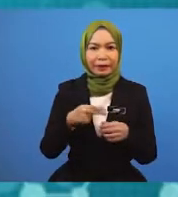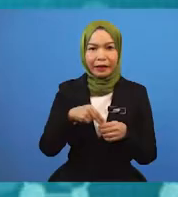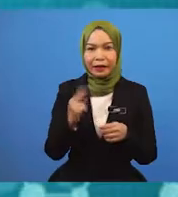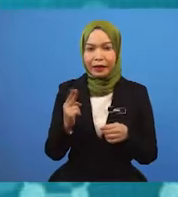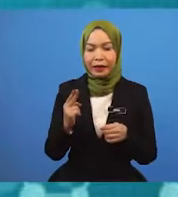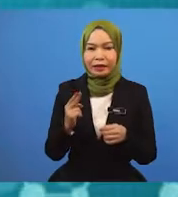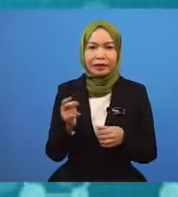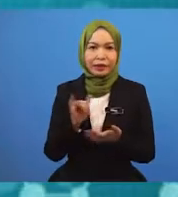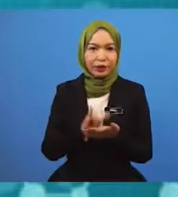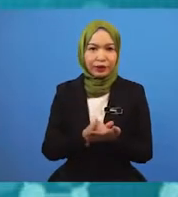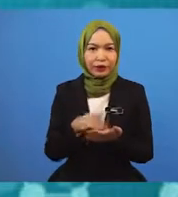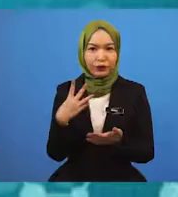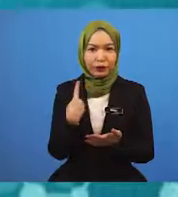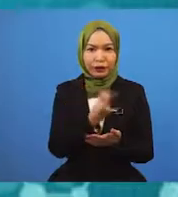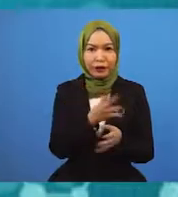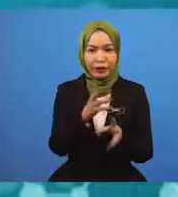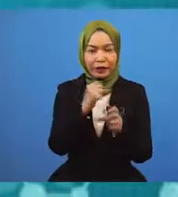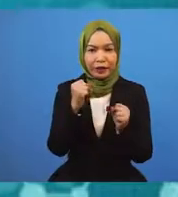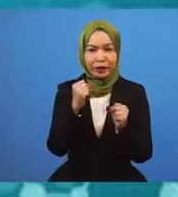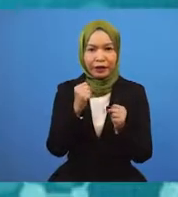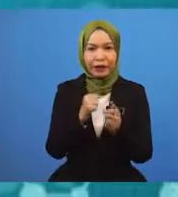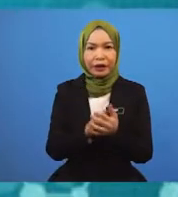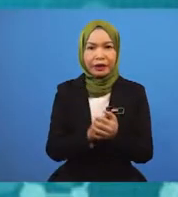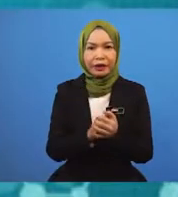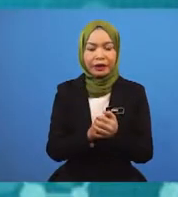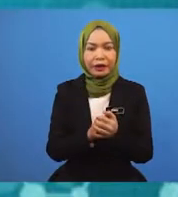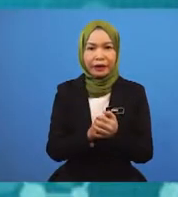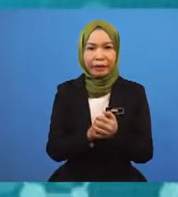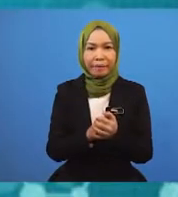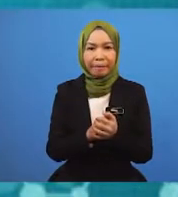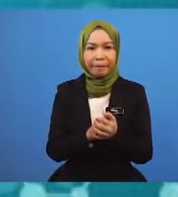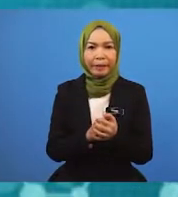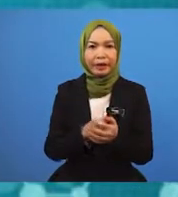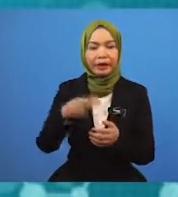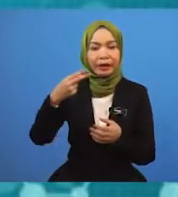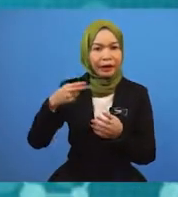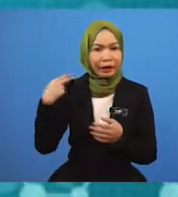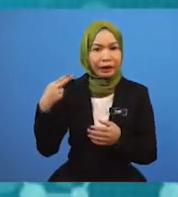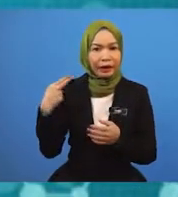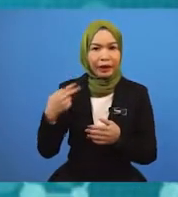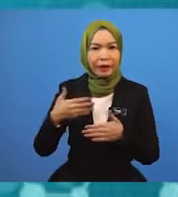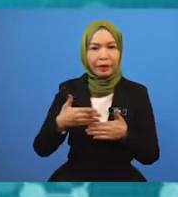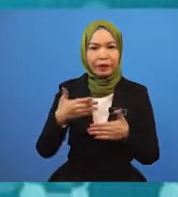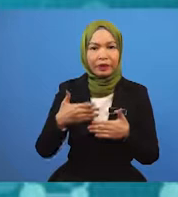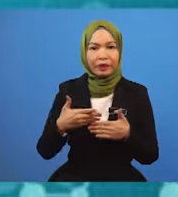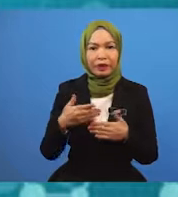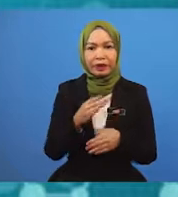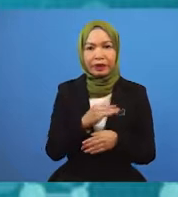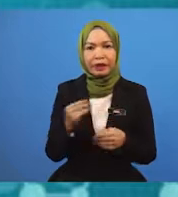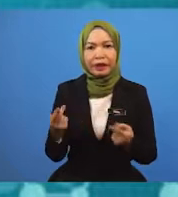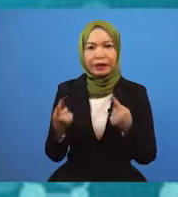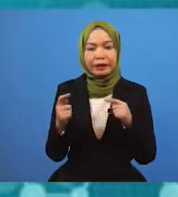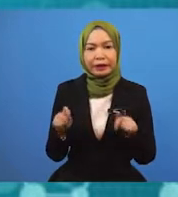kita simpulkan delta H haba penutralan bagi tindak balas alkali